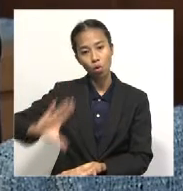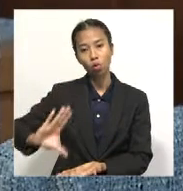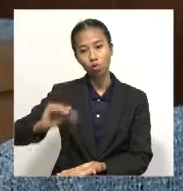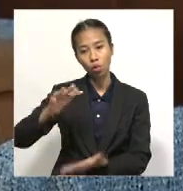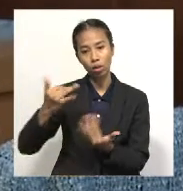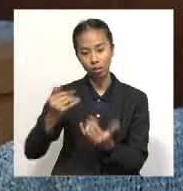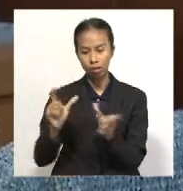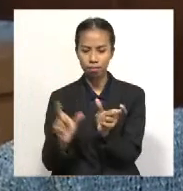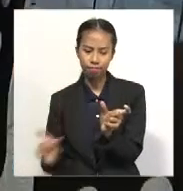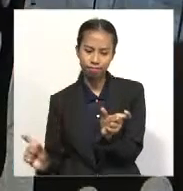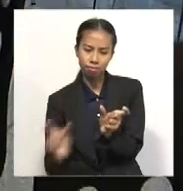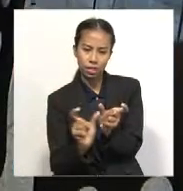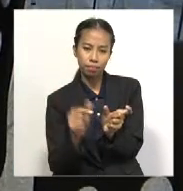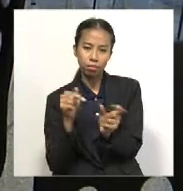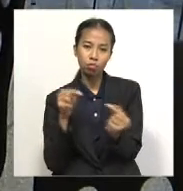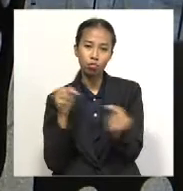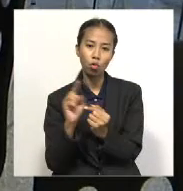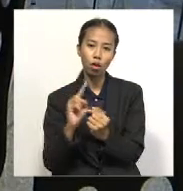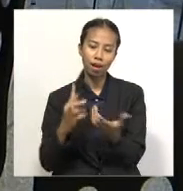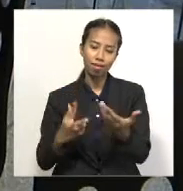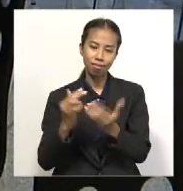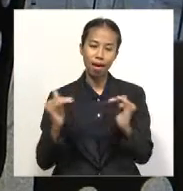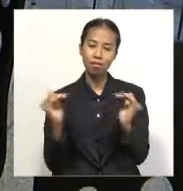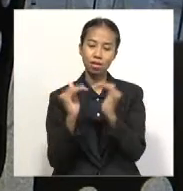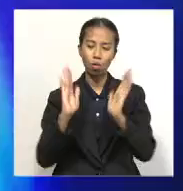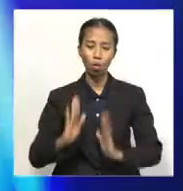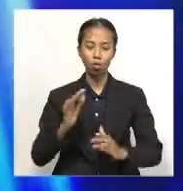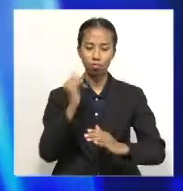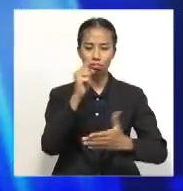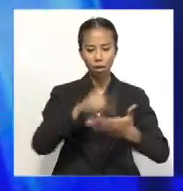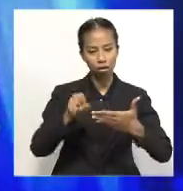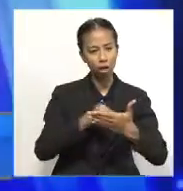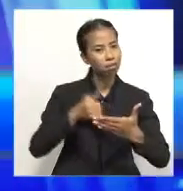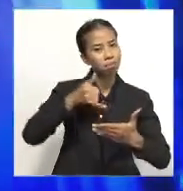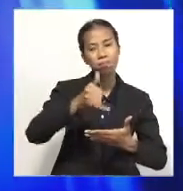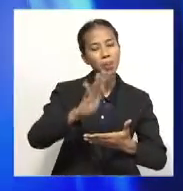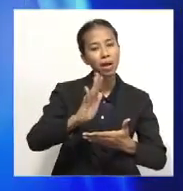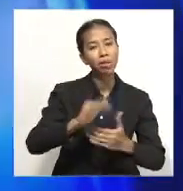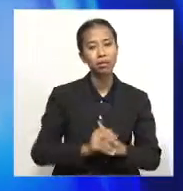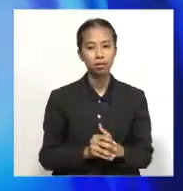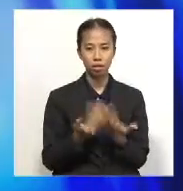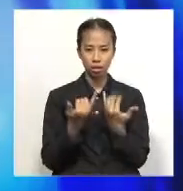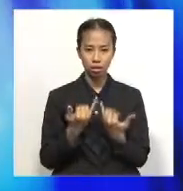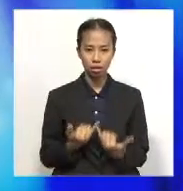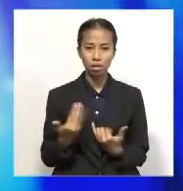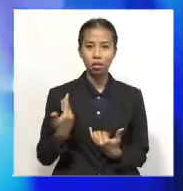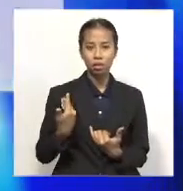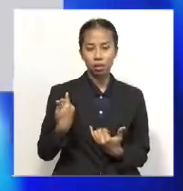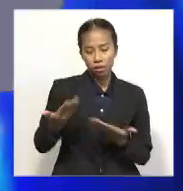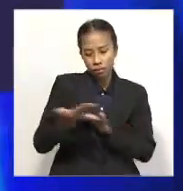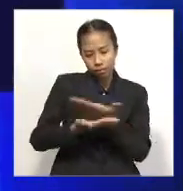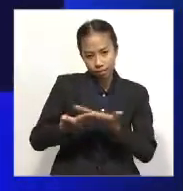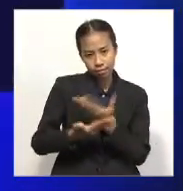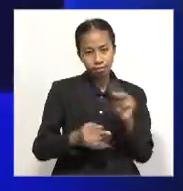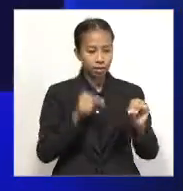เพิ่มกรณีการตัดสิทธิของผู้ไม่ไปใช้สิทธิ์เลือกตั้งด้วยค่ะโดยประเด็นที่ศาลรัฐธรรมนูญจะพิจารณาก็คือม